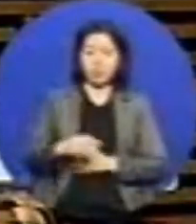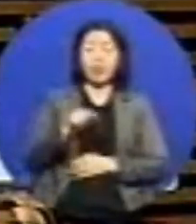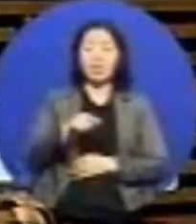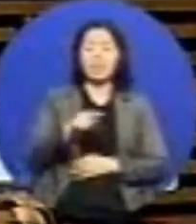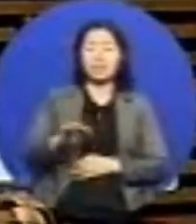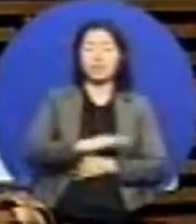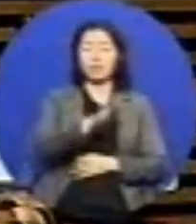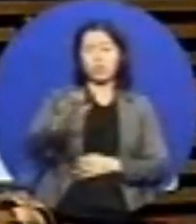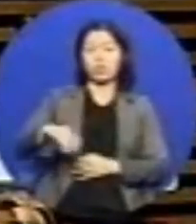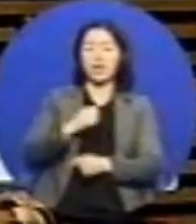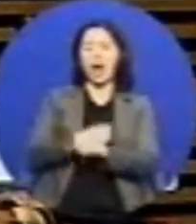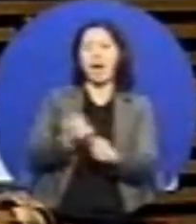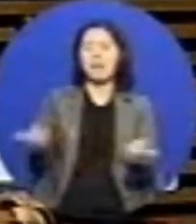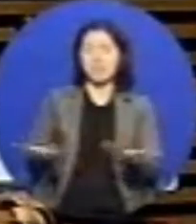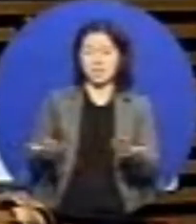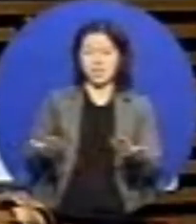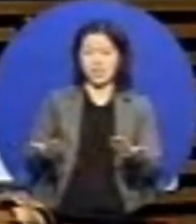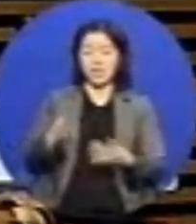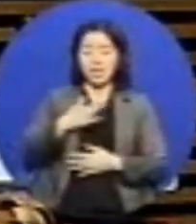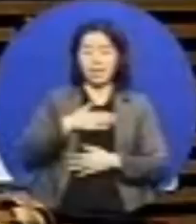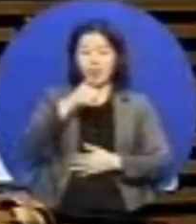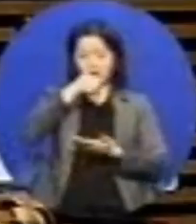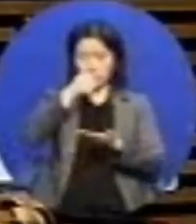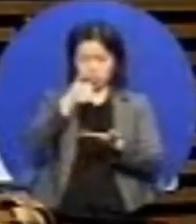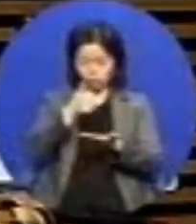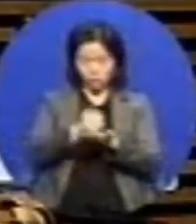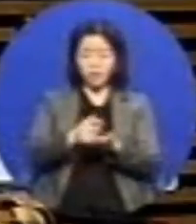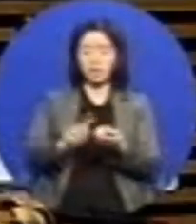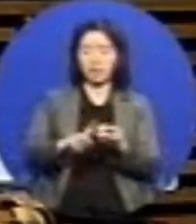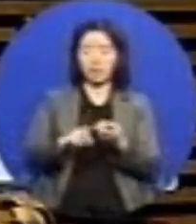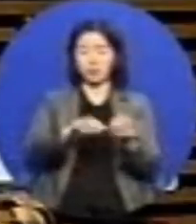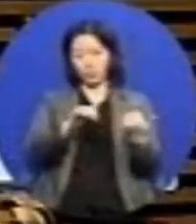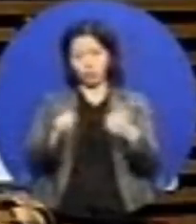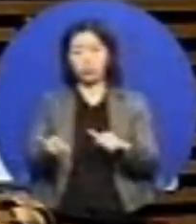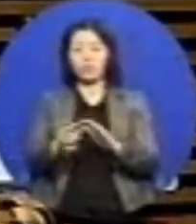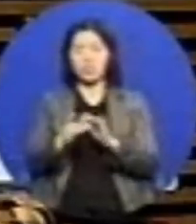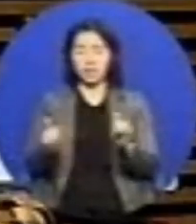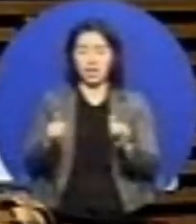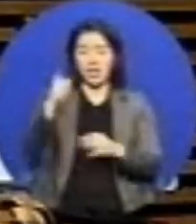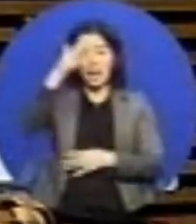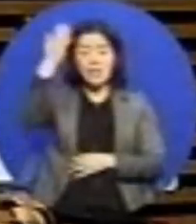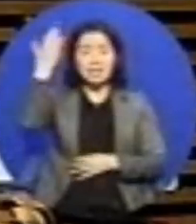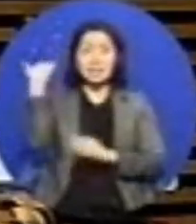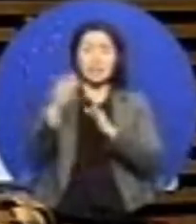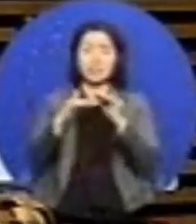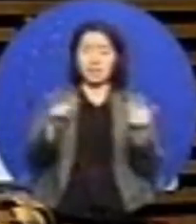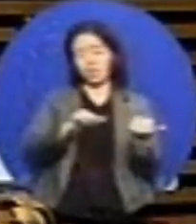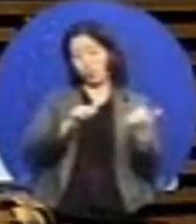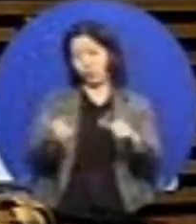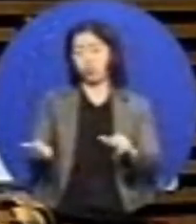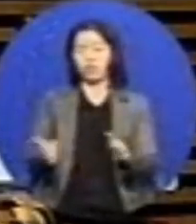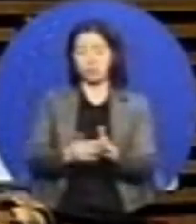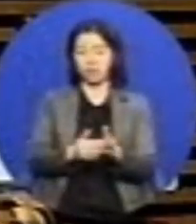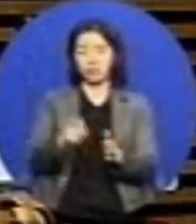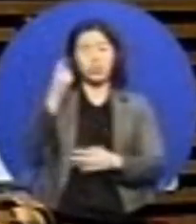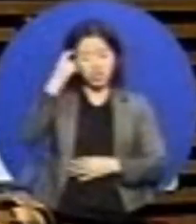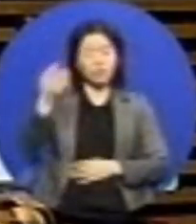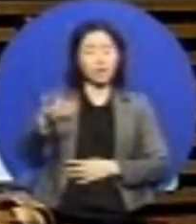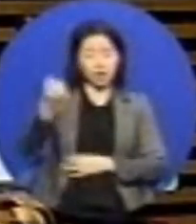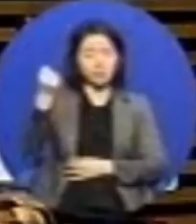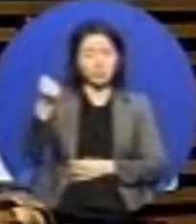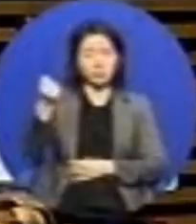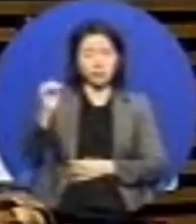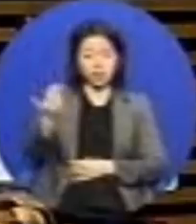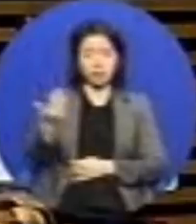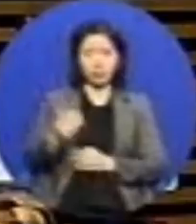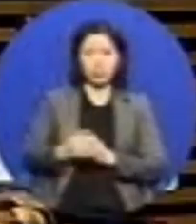우리가 할 일이에요 나는 죄에 대해서는 죽은 자요 옛사람은 죽었어요 그렇다고 여기 라는 겁니다